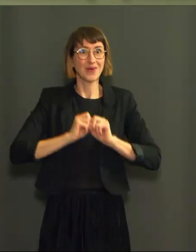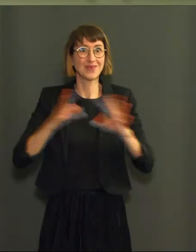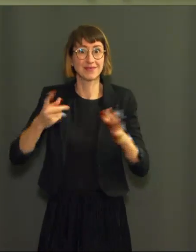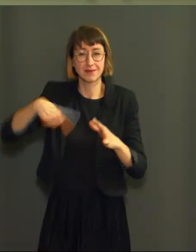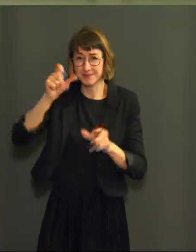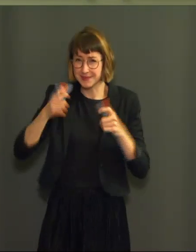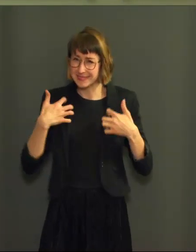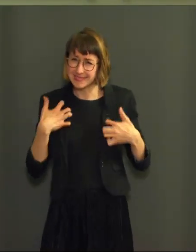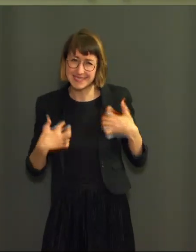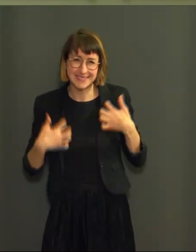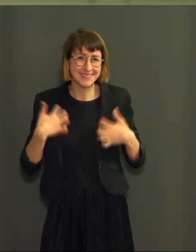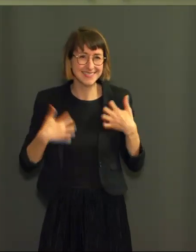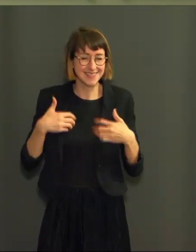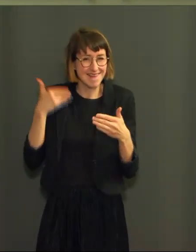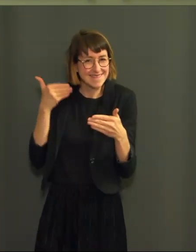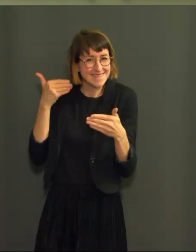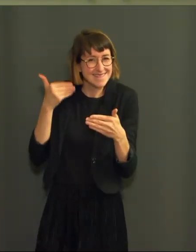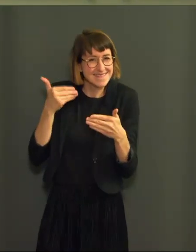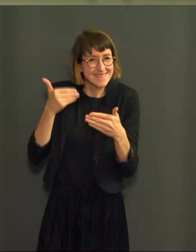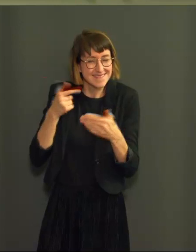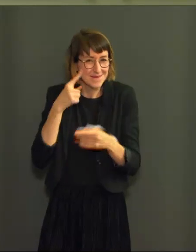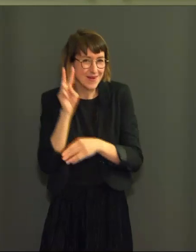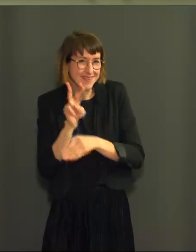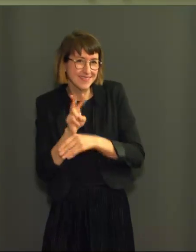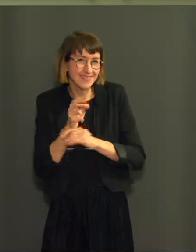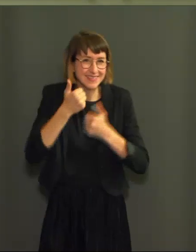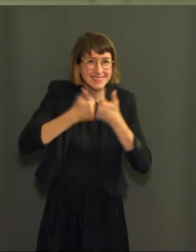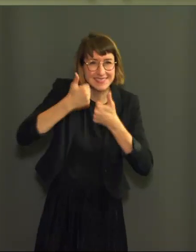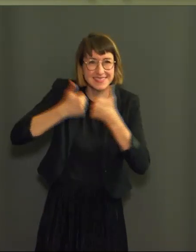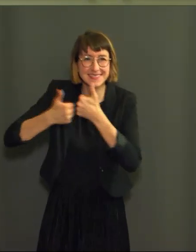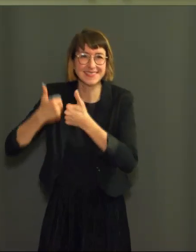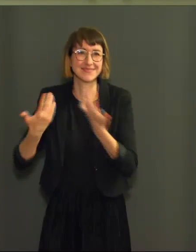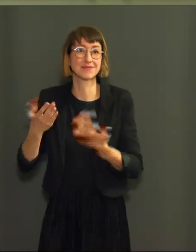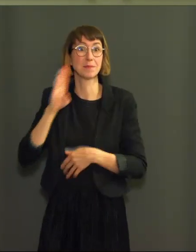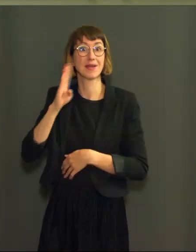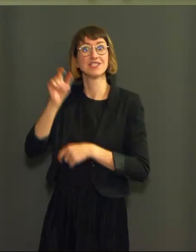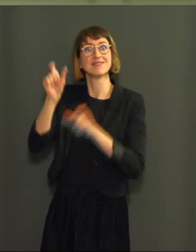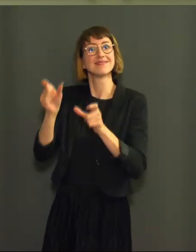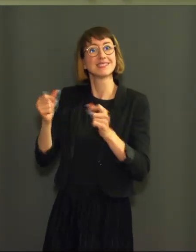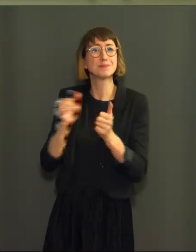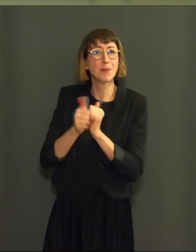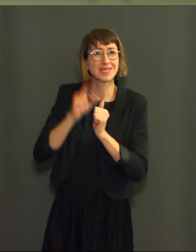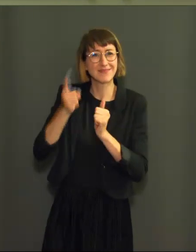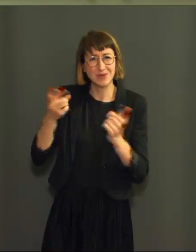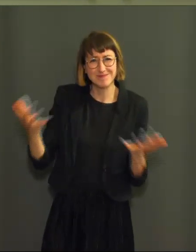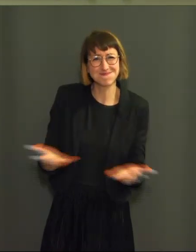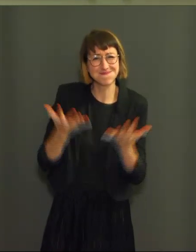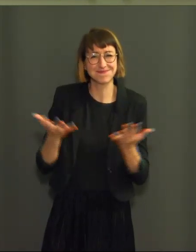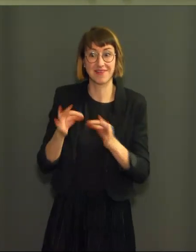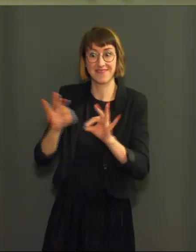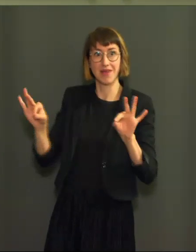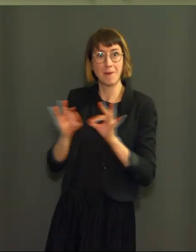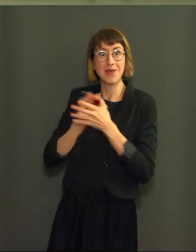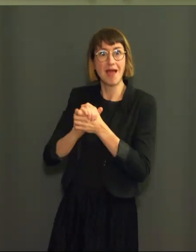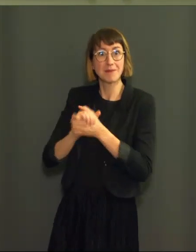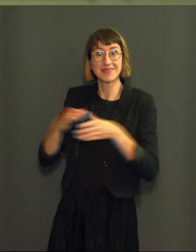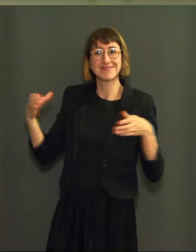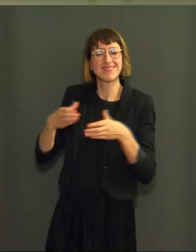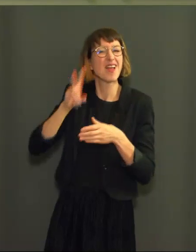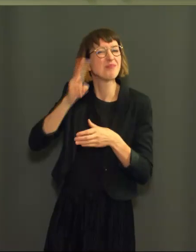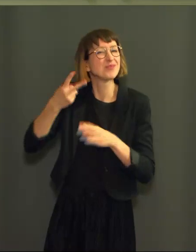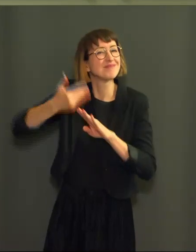d'impatience. Soutenir les meilleures performances belges avec des amis ou de la famille est une tradition pour beaucoup d'entre nous.